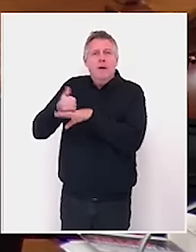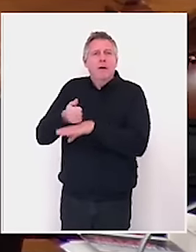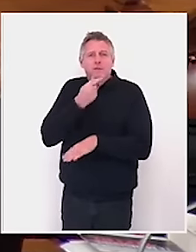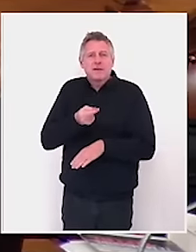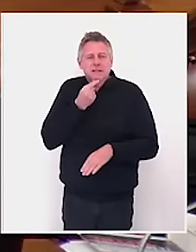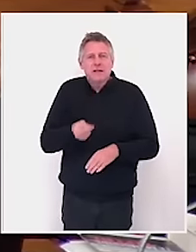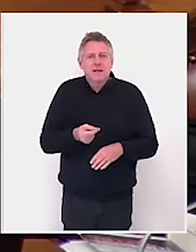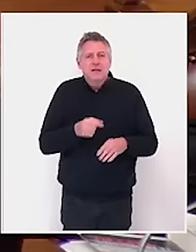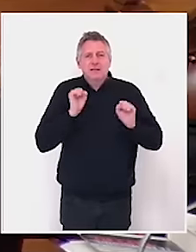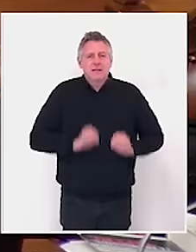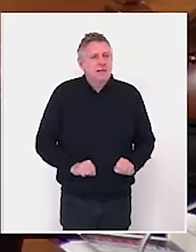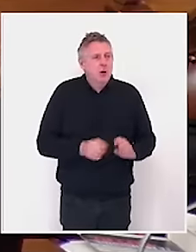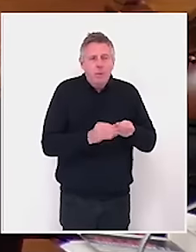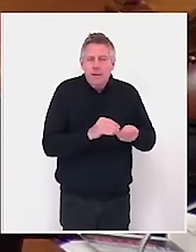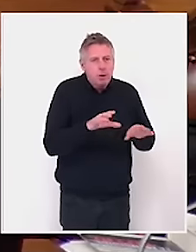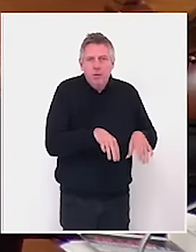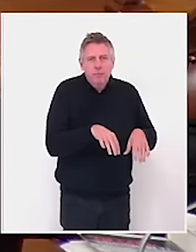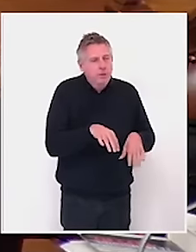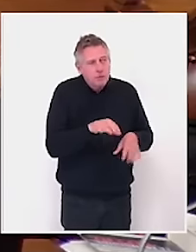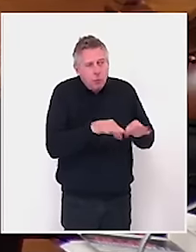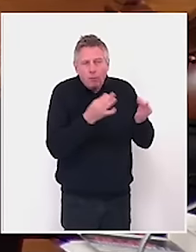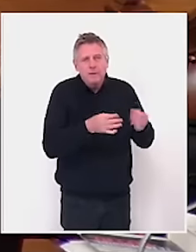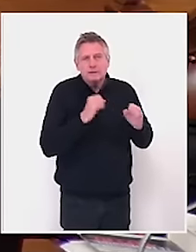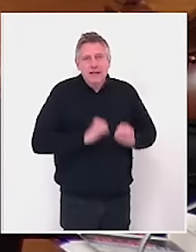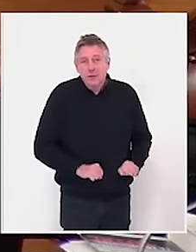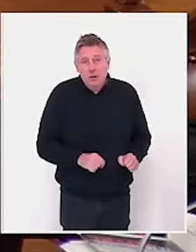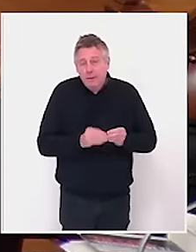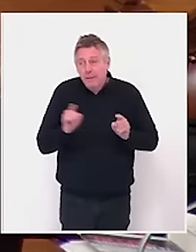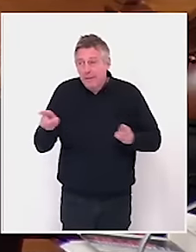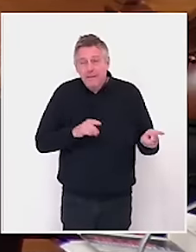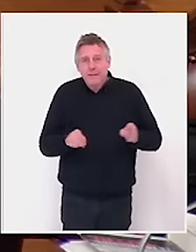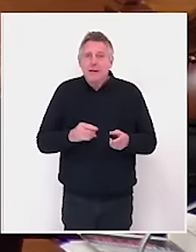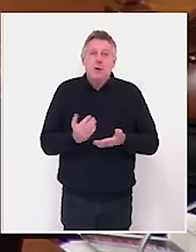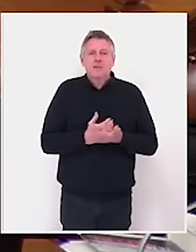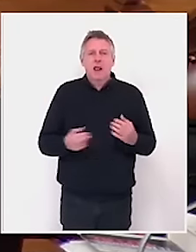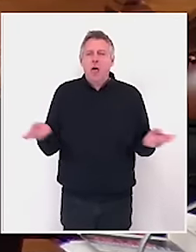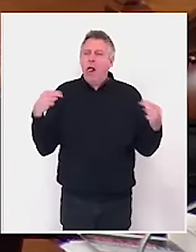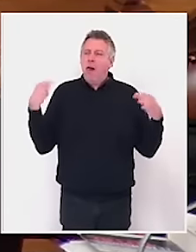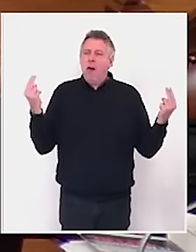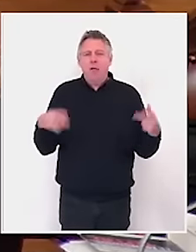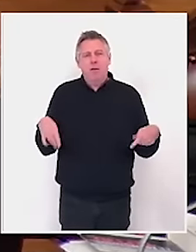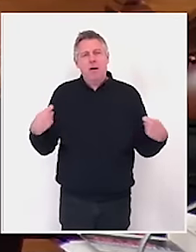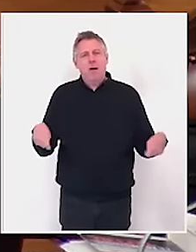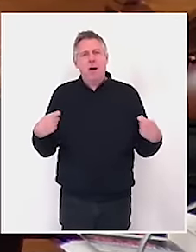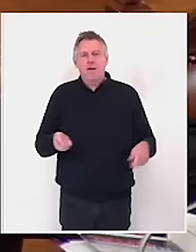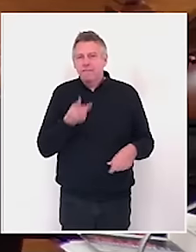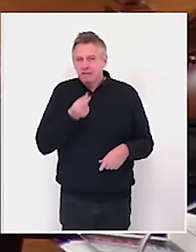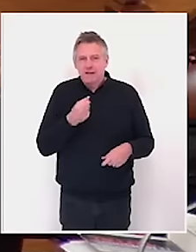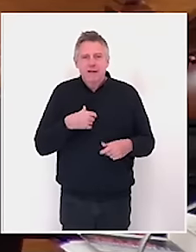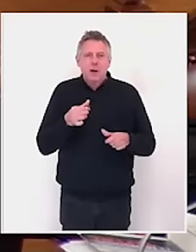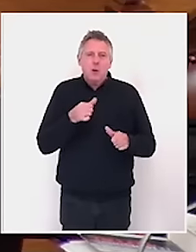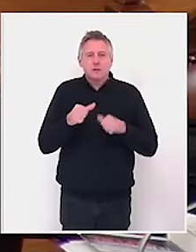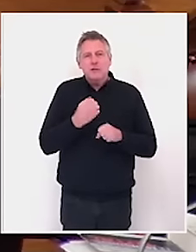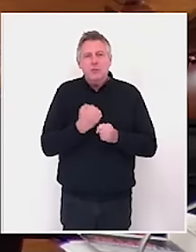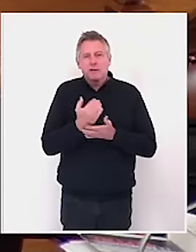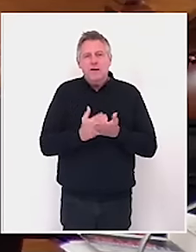des sénateurs, il n'y a pas de problème. On trouve des sénateurs. Donc c'est pour vous dire que dès que c'est super bien payé, en fait, en général, et dès que les conditions de travail sont plutôt bonnes,